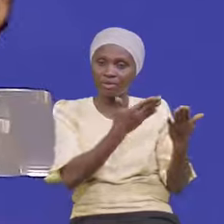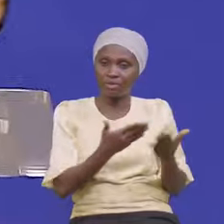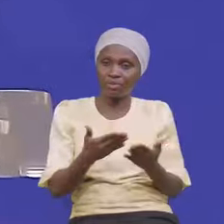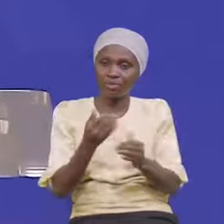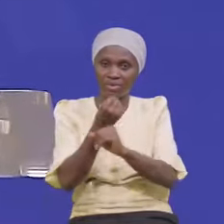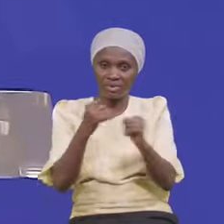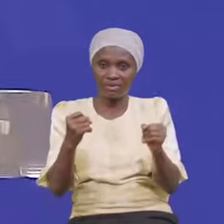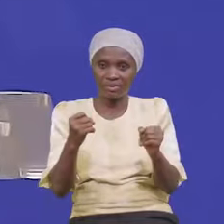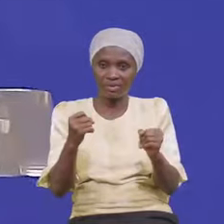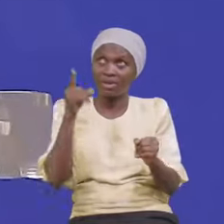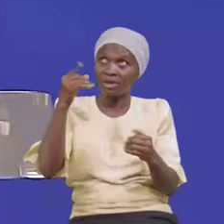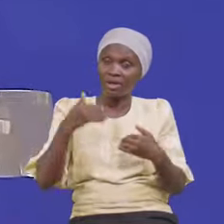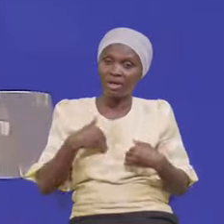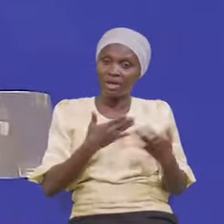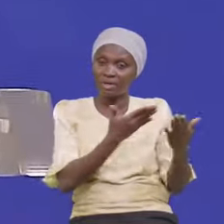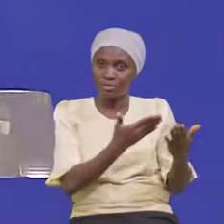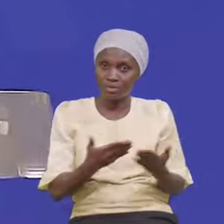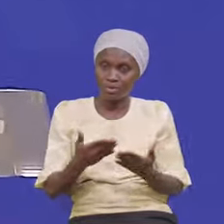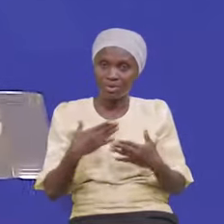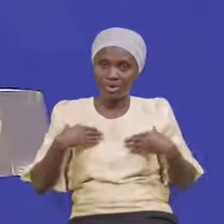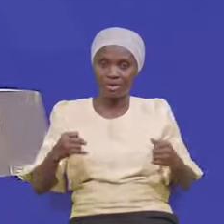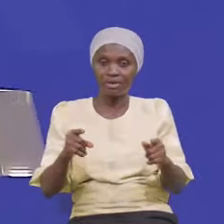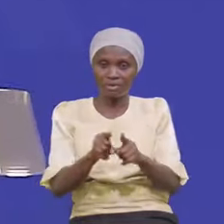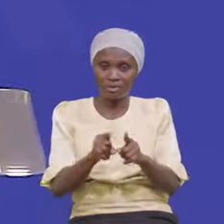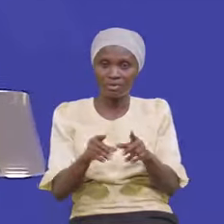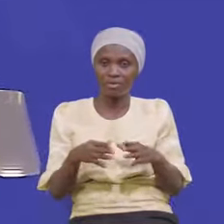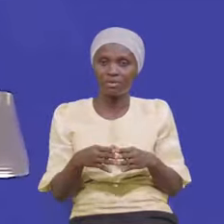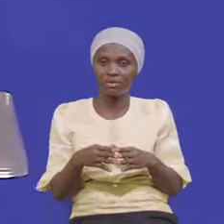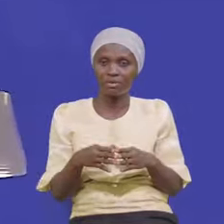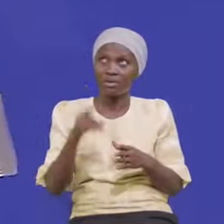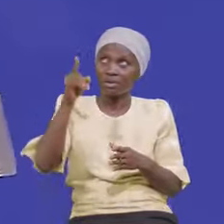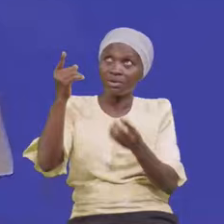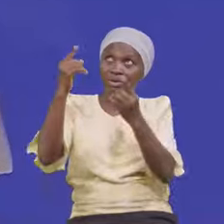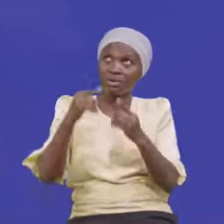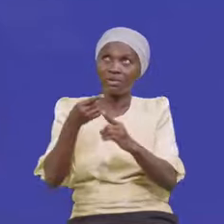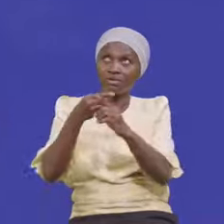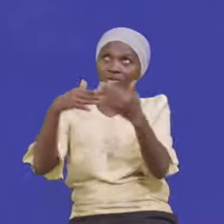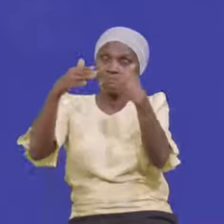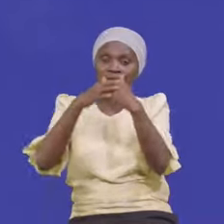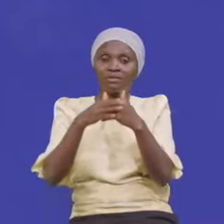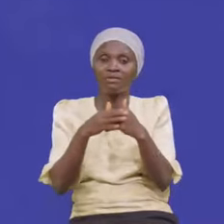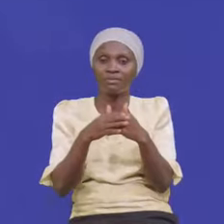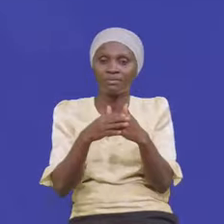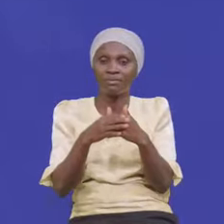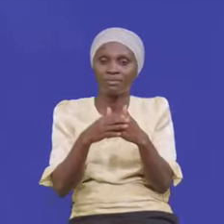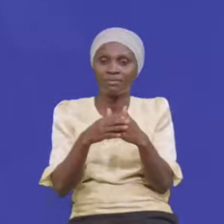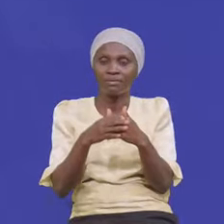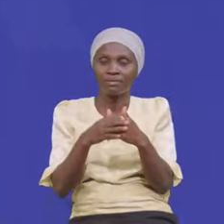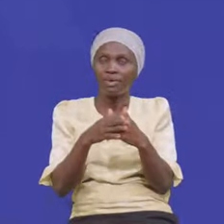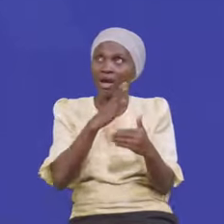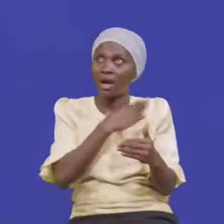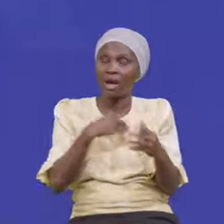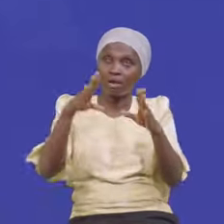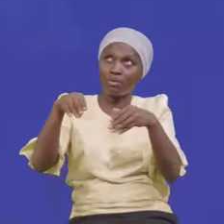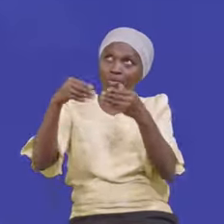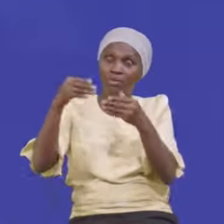రక్షణ తీసుకొచ్చారు. He has also brought healing, ఆయన స్వస్థత కూడా తీసుకొచ్చారు. He came from heaven, ఆయన పరలోకము నుంచి వచ్చారు. And he provides